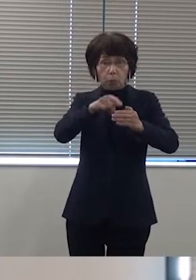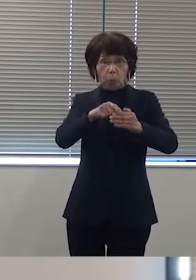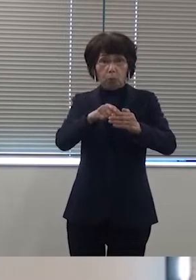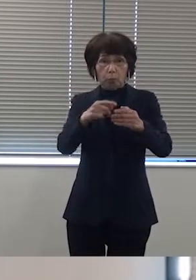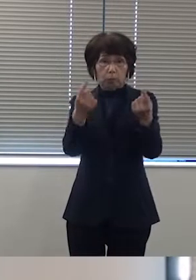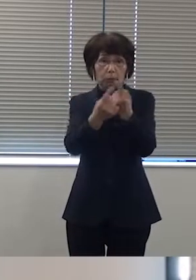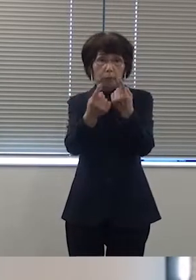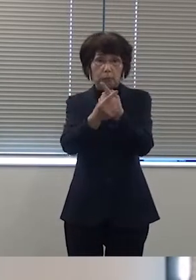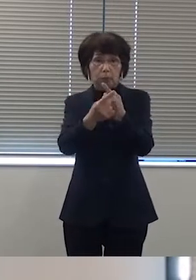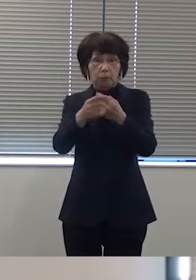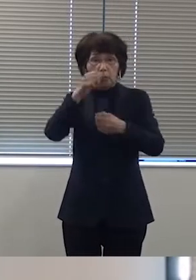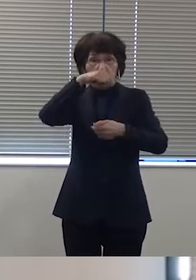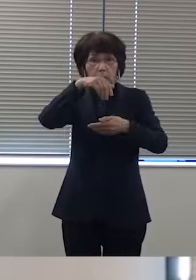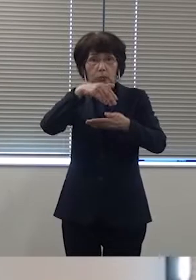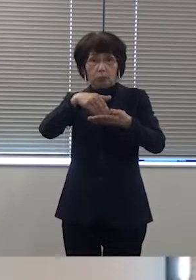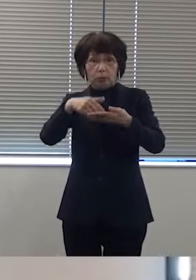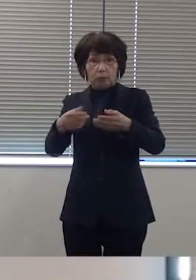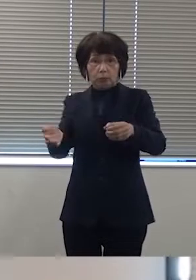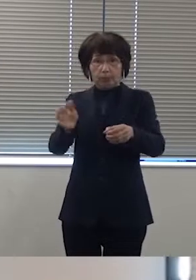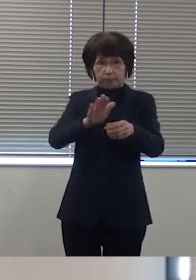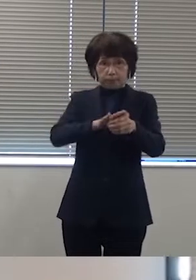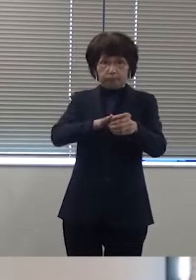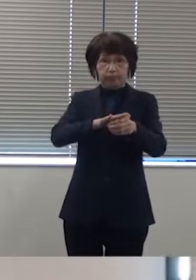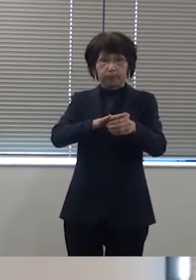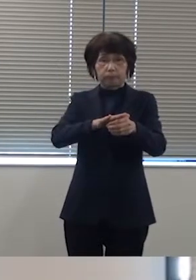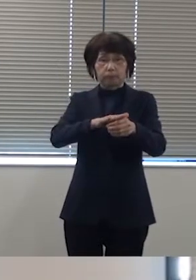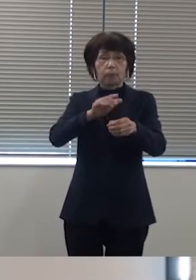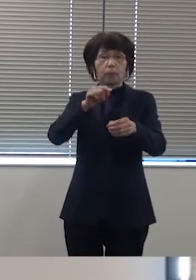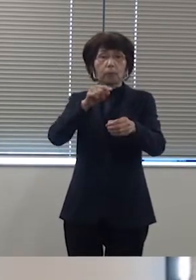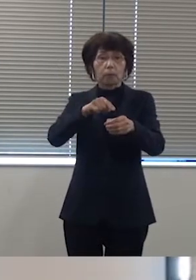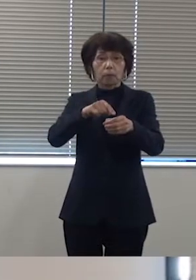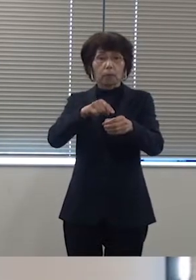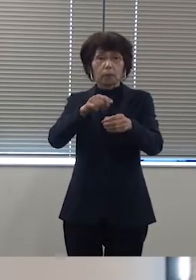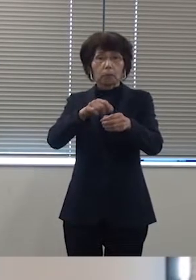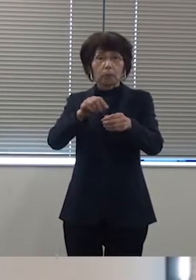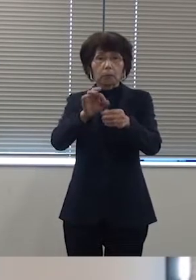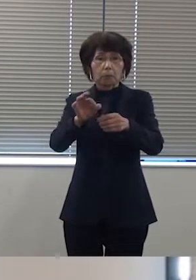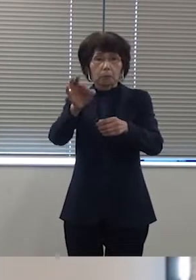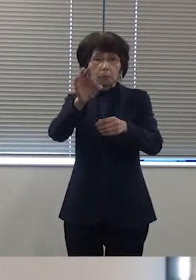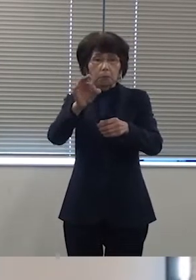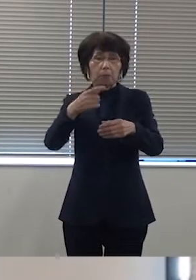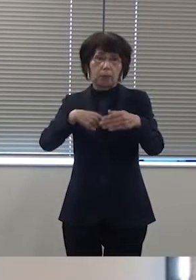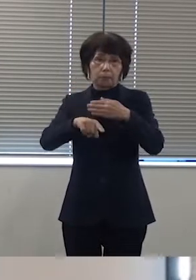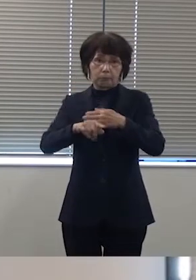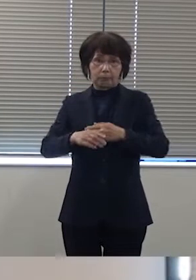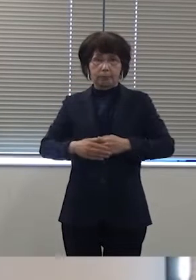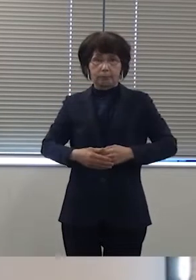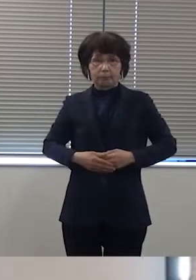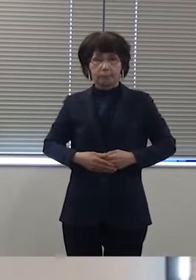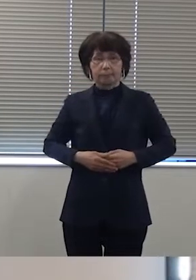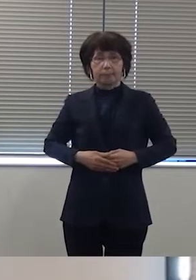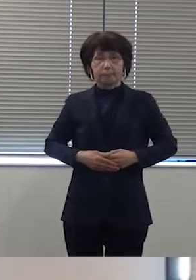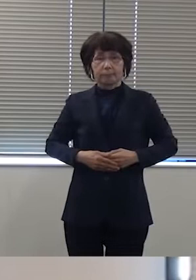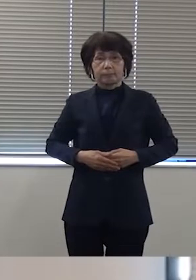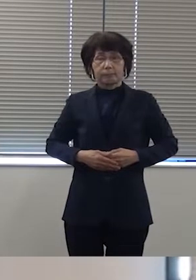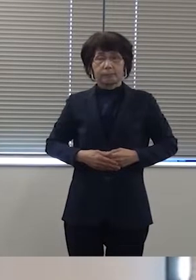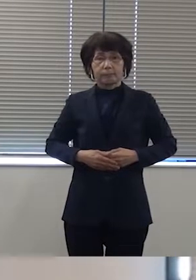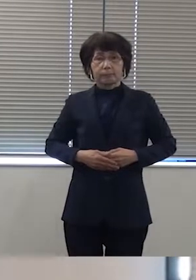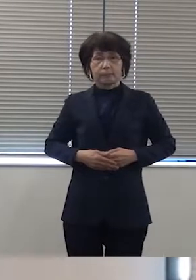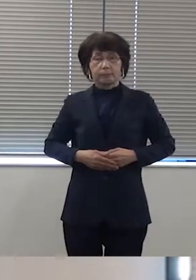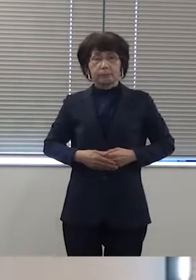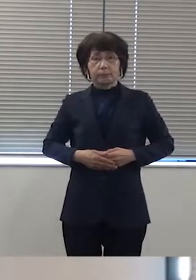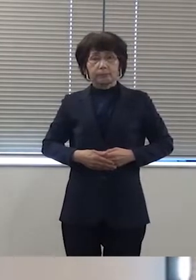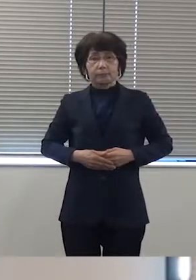ル工事の関係の予算で入っておりますので、その予算が伸びているという状況です。